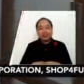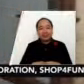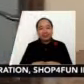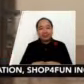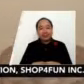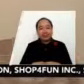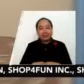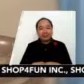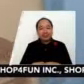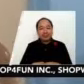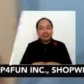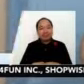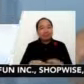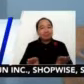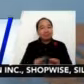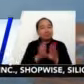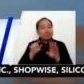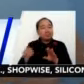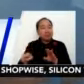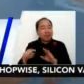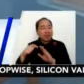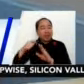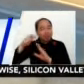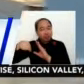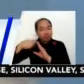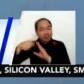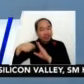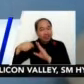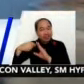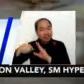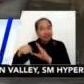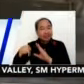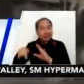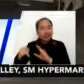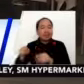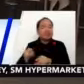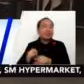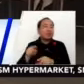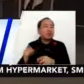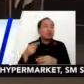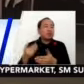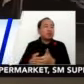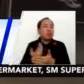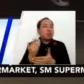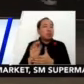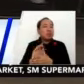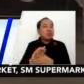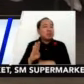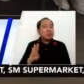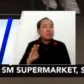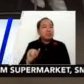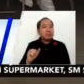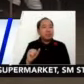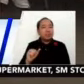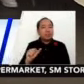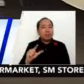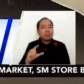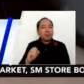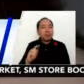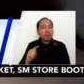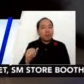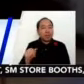kasabay ng taping ni Marian ay ang shooting din ng Balota, ang pelikula niyang intended for